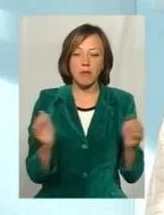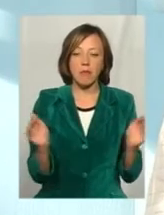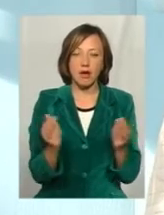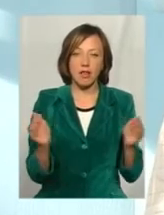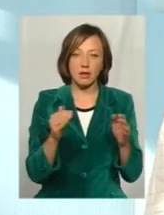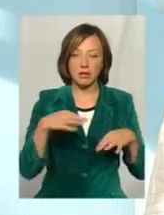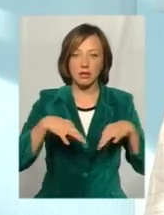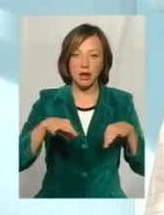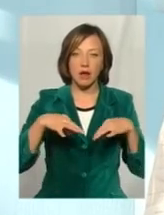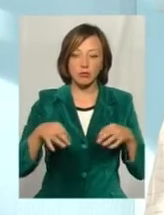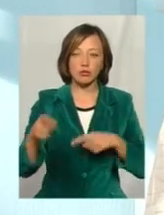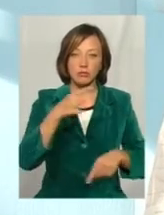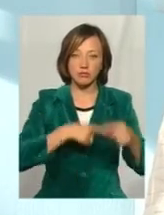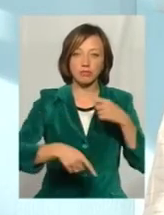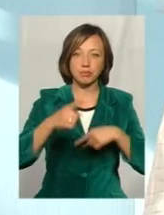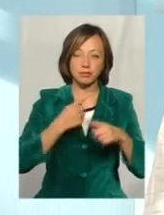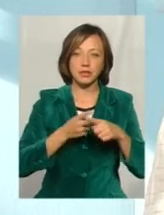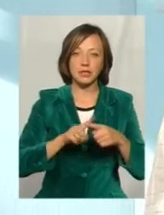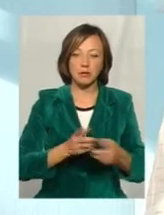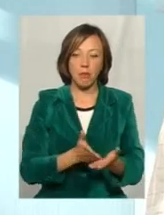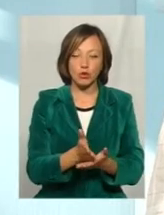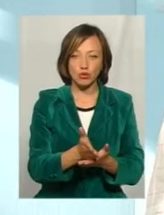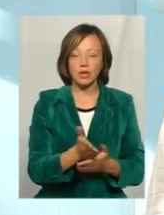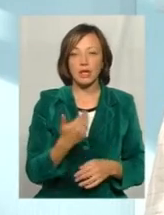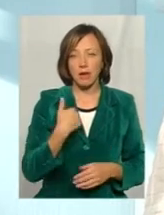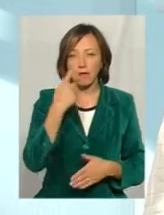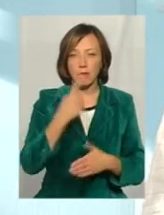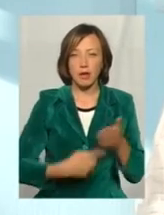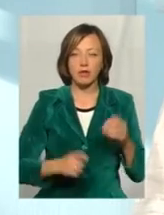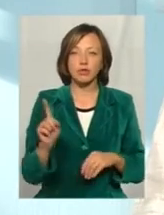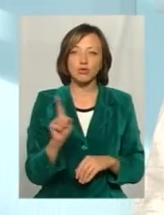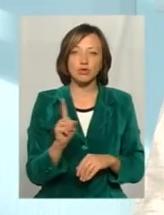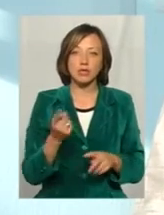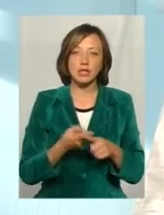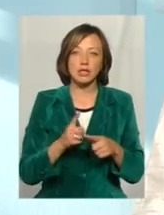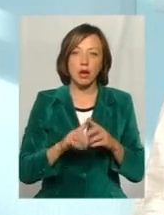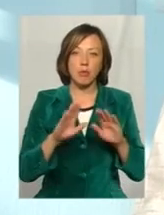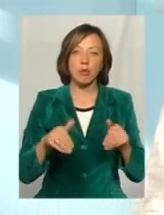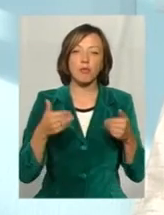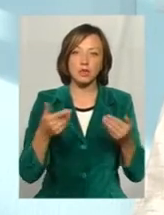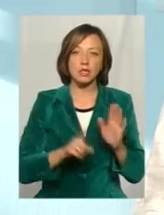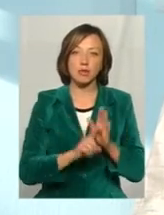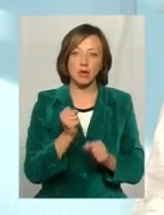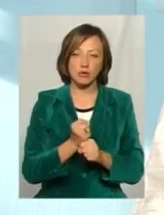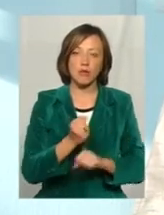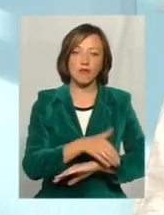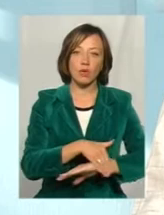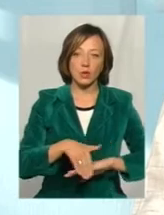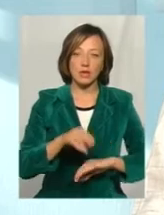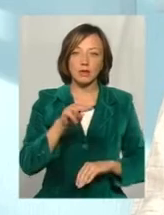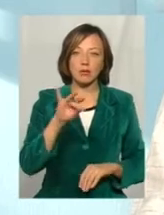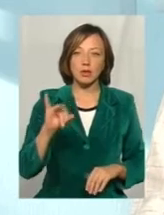малогабаритний транспорт, щоб накатати ці маршрути. Ну, я впевнений, що якби ця пропозиція спрацює, і вулиця Прибузька